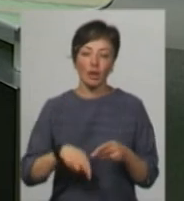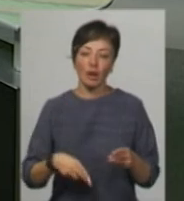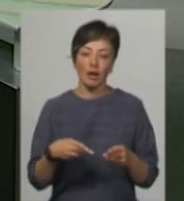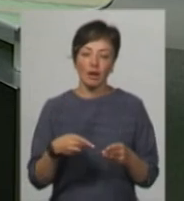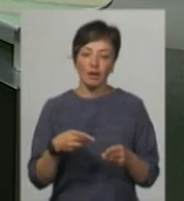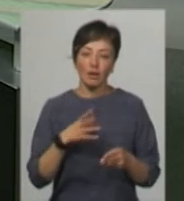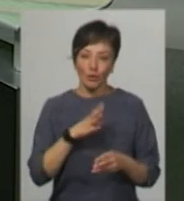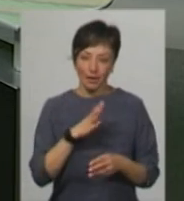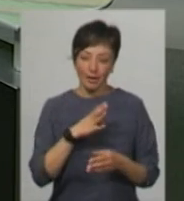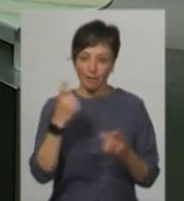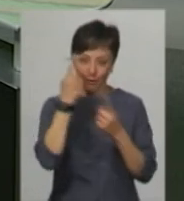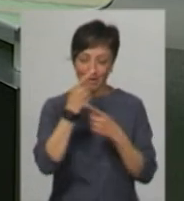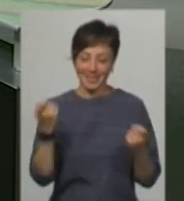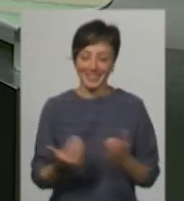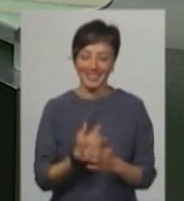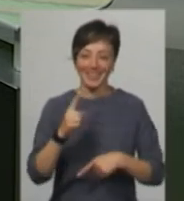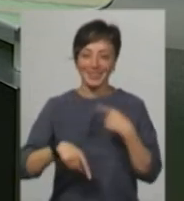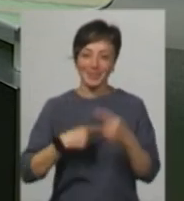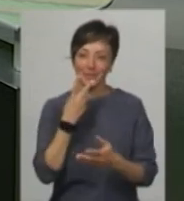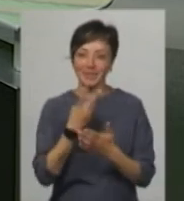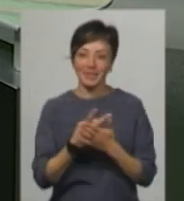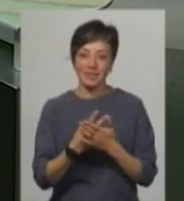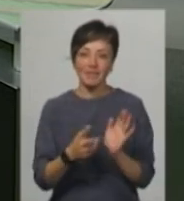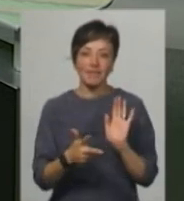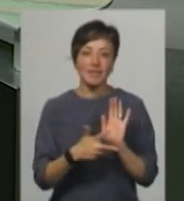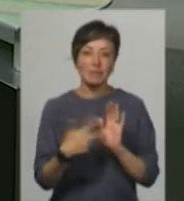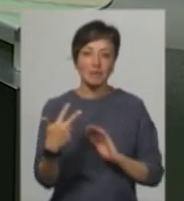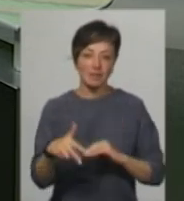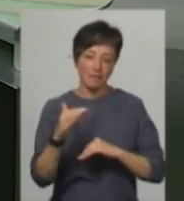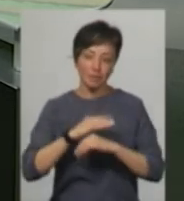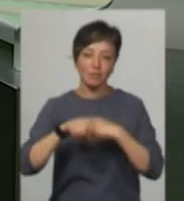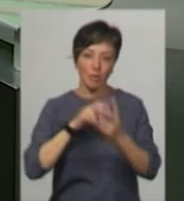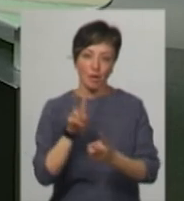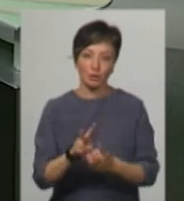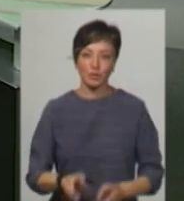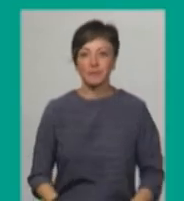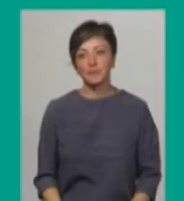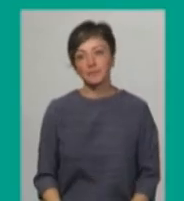інформація цього випуску. Наступний випуск новин дивіться о 20:30. Побачимось.